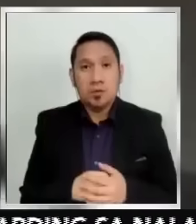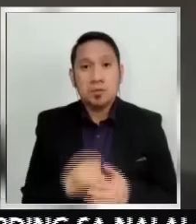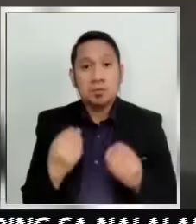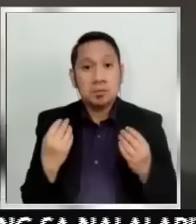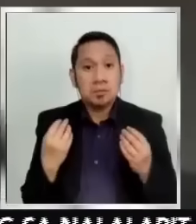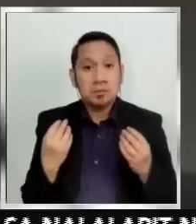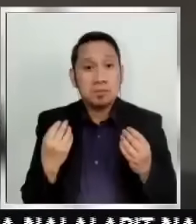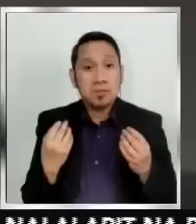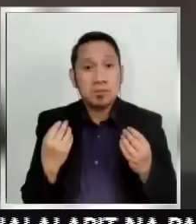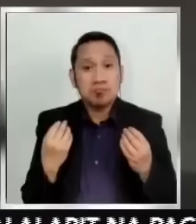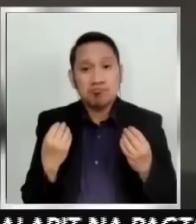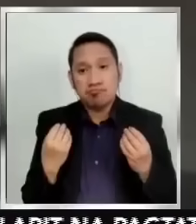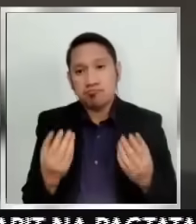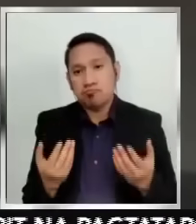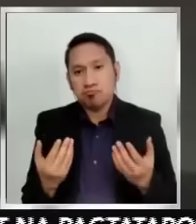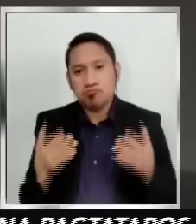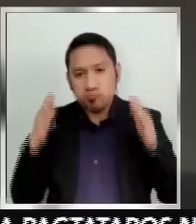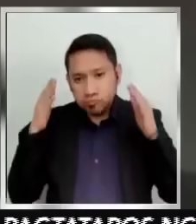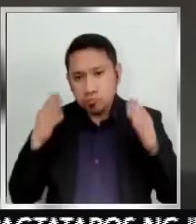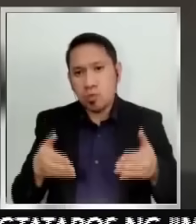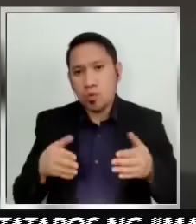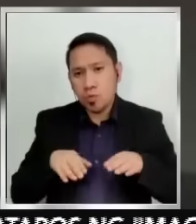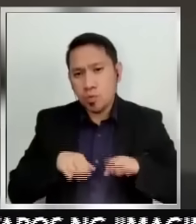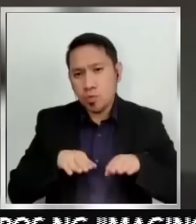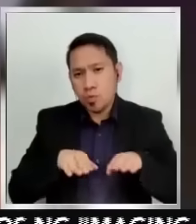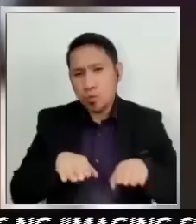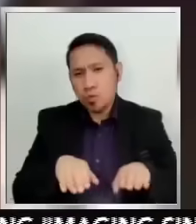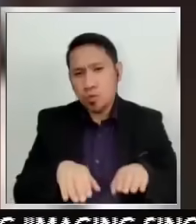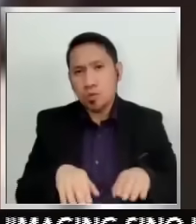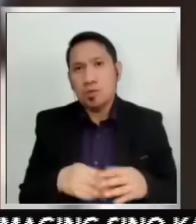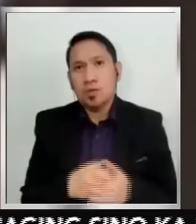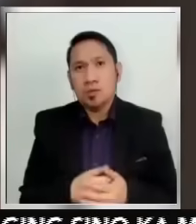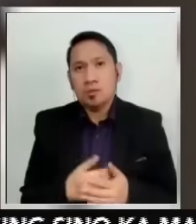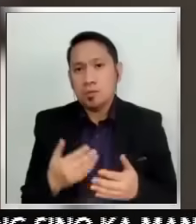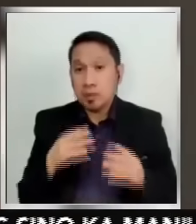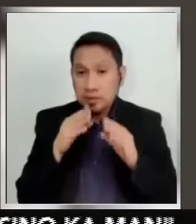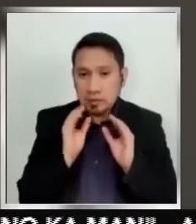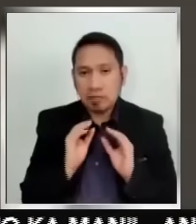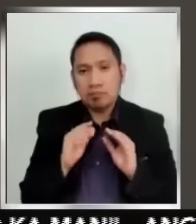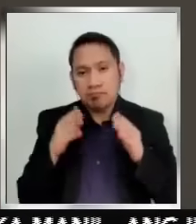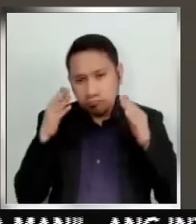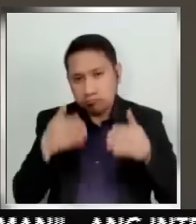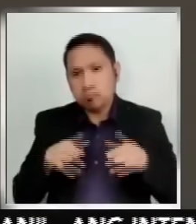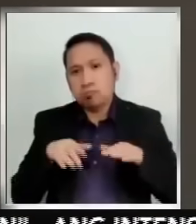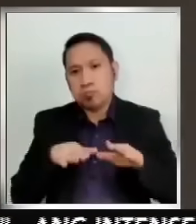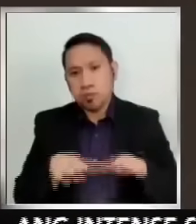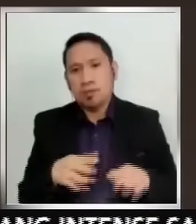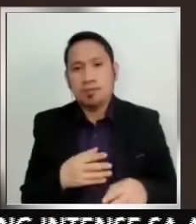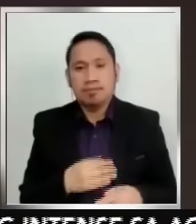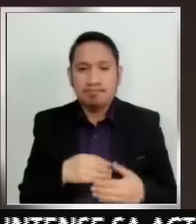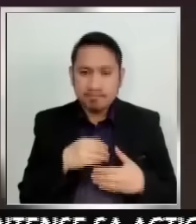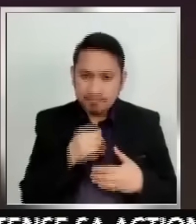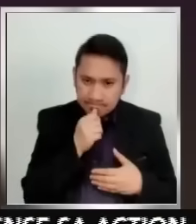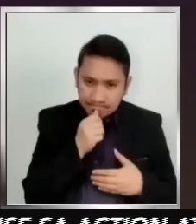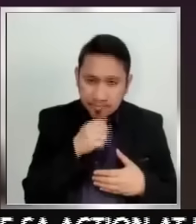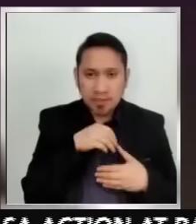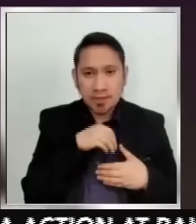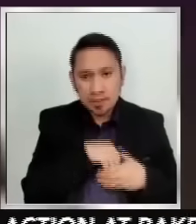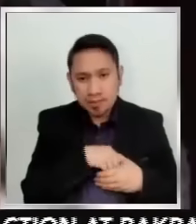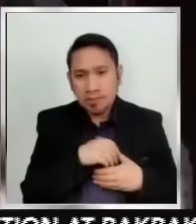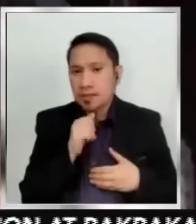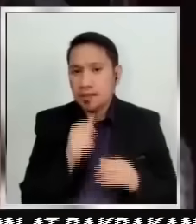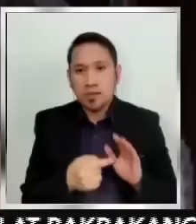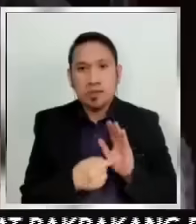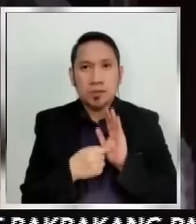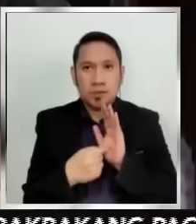nilulunod sa pananahi ang nadaramang kalungkutan. Lungkot na kinikimkim at di pinapakita